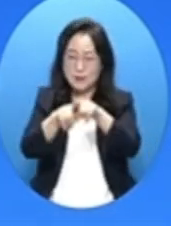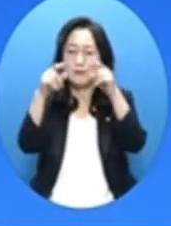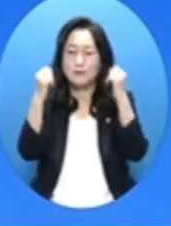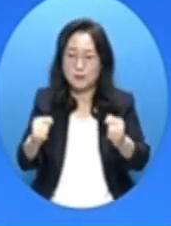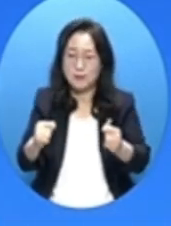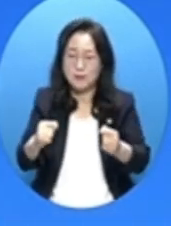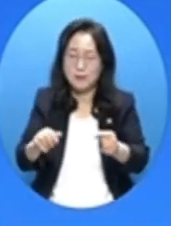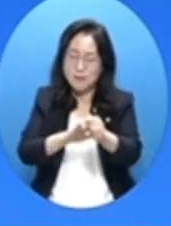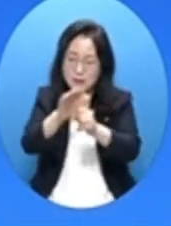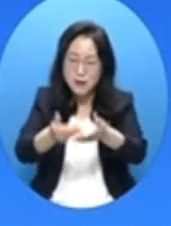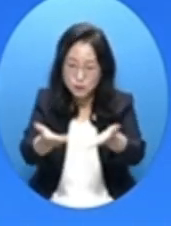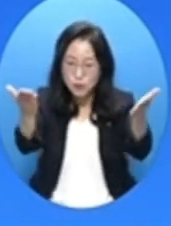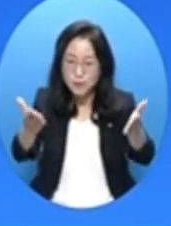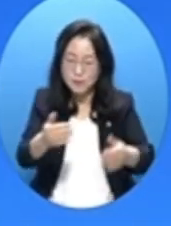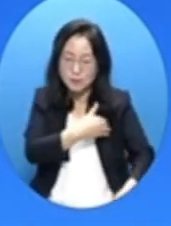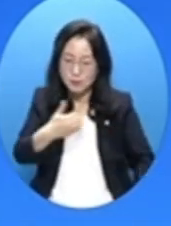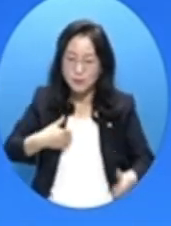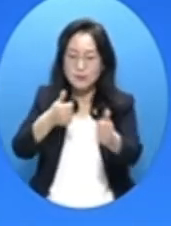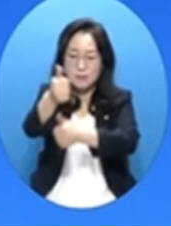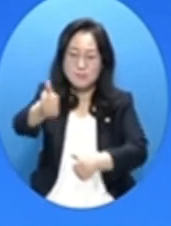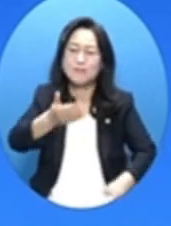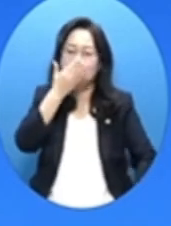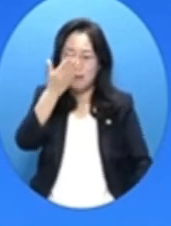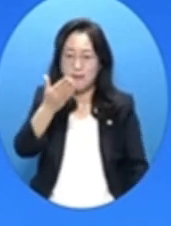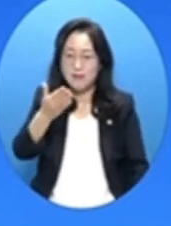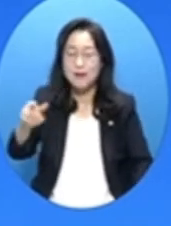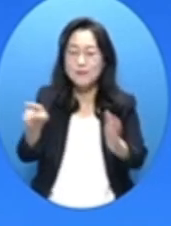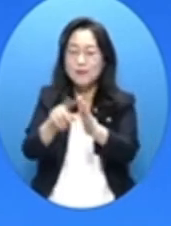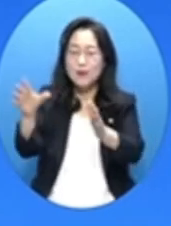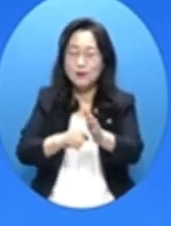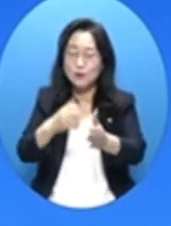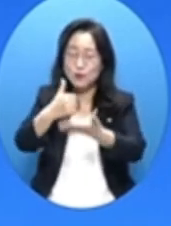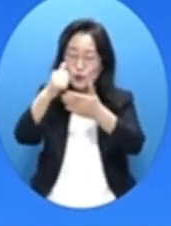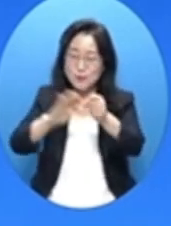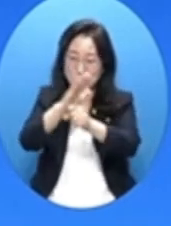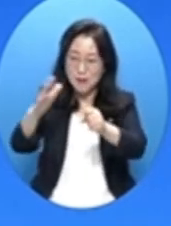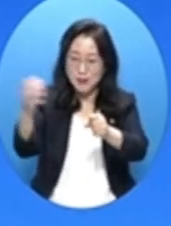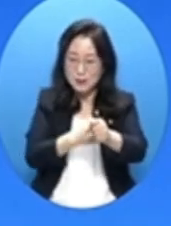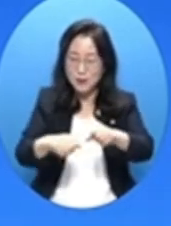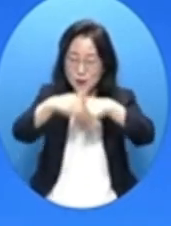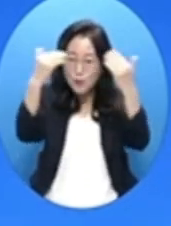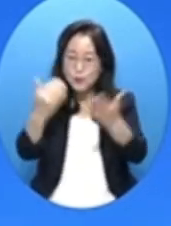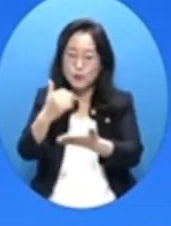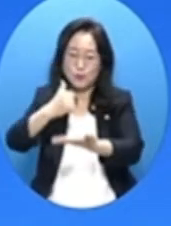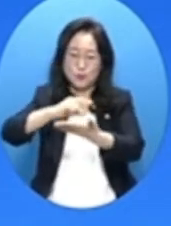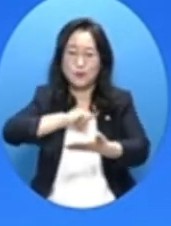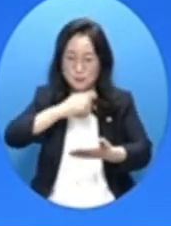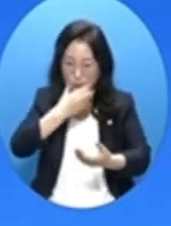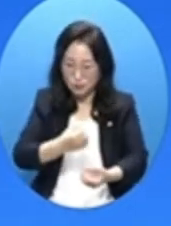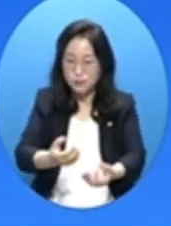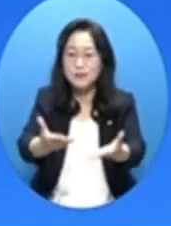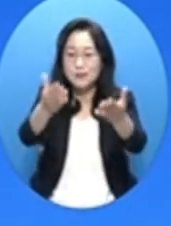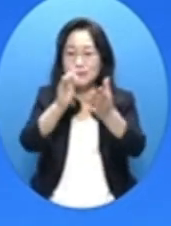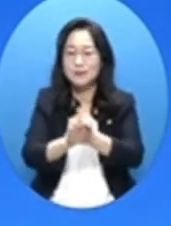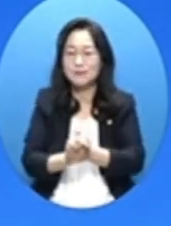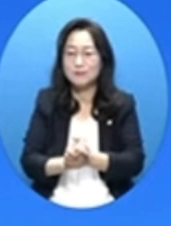우리를 사랑하십니다. 우리는 넉넉히 이길 수 있습니다. 믿음으로 승리하며 살아가는 여러분 모두가 되기를 주님으로